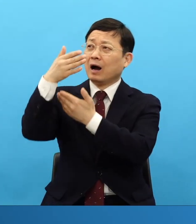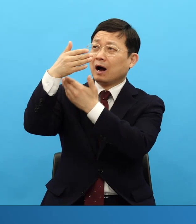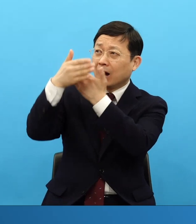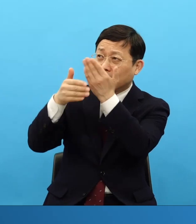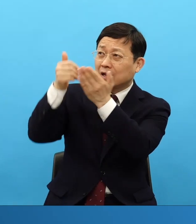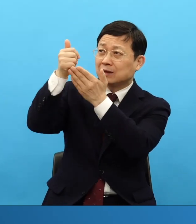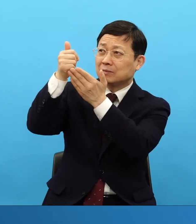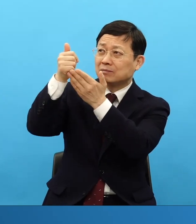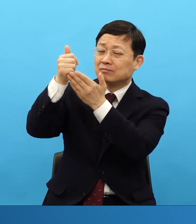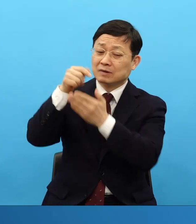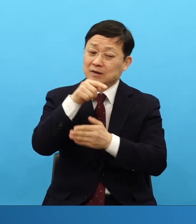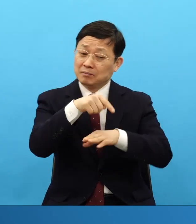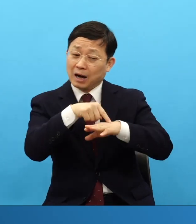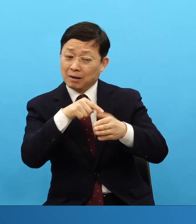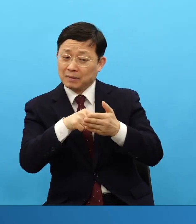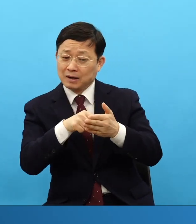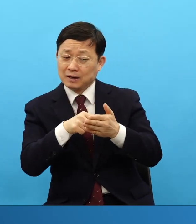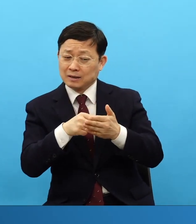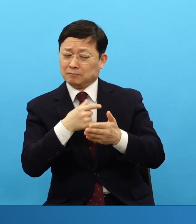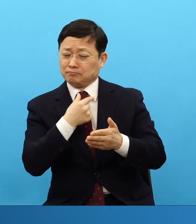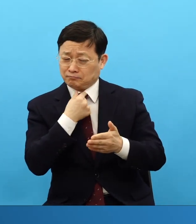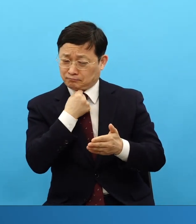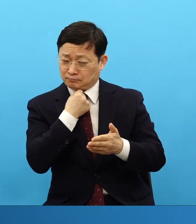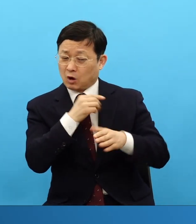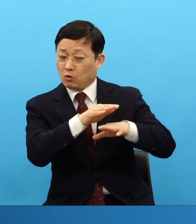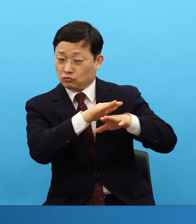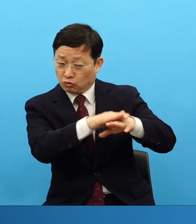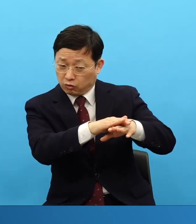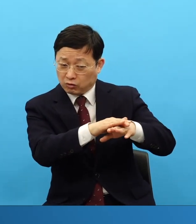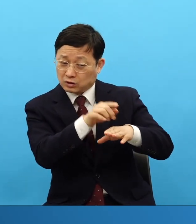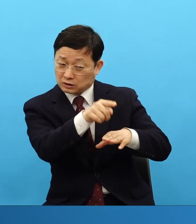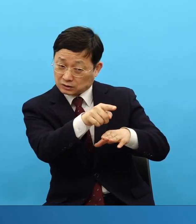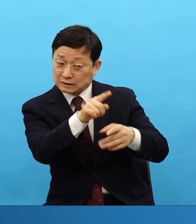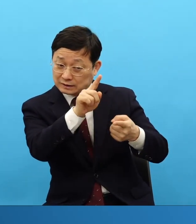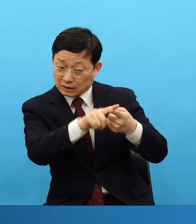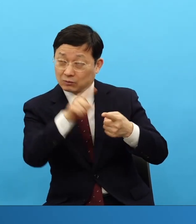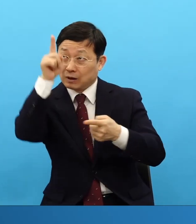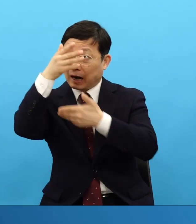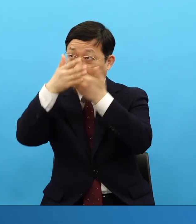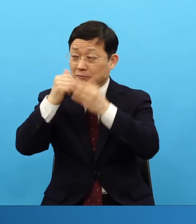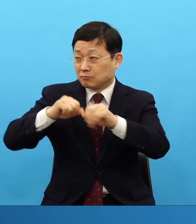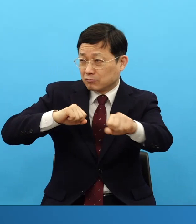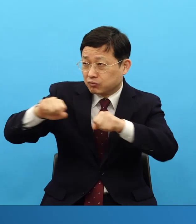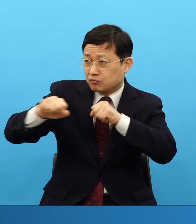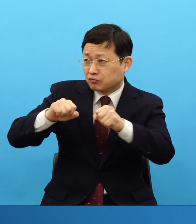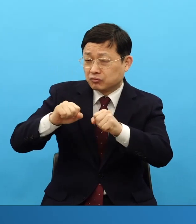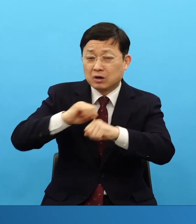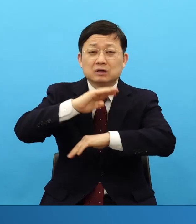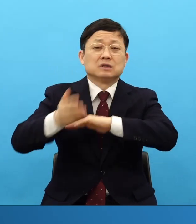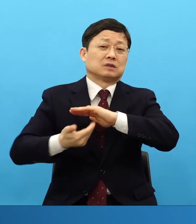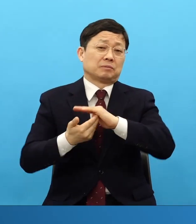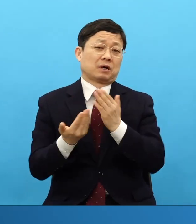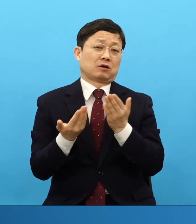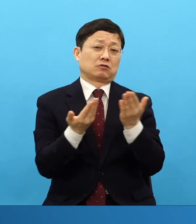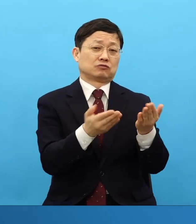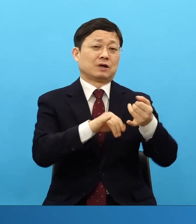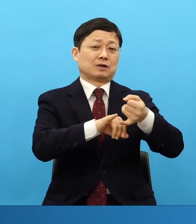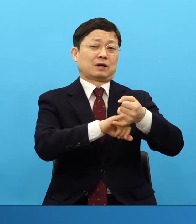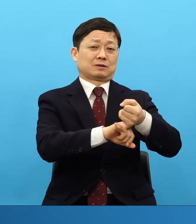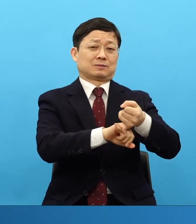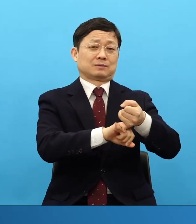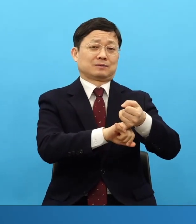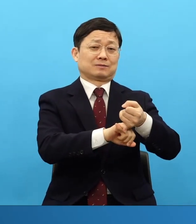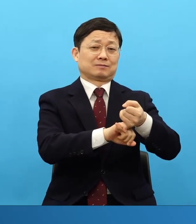깊으신 소원을 두고 행하신다고 돼 있어요. Philippians 2:13, God has established His good will within us, and He will fulfill